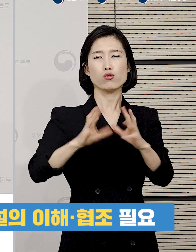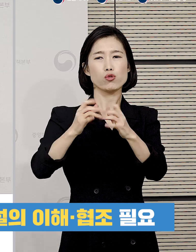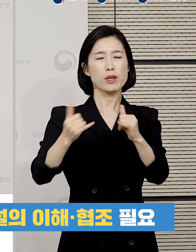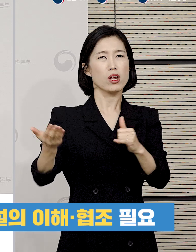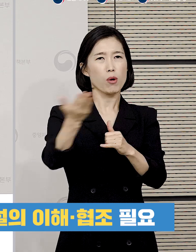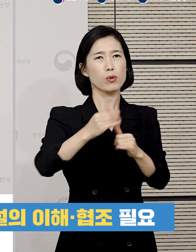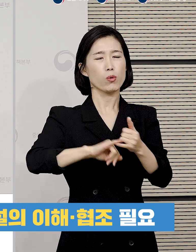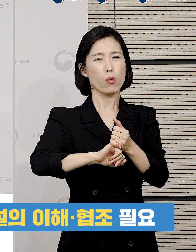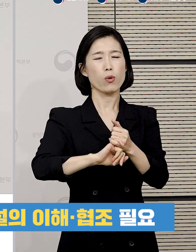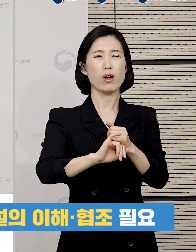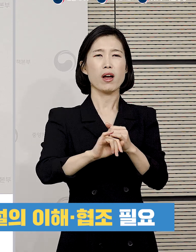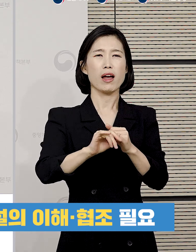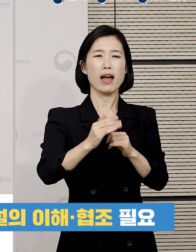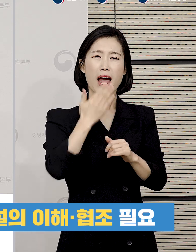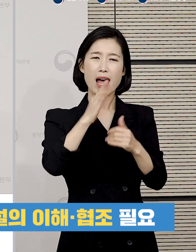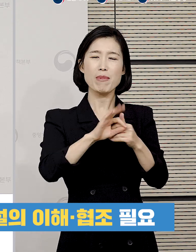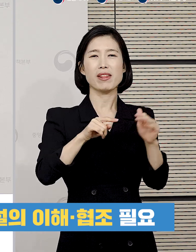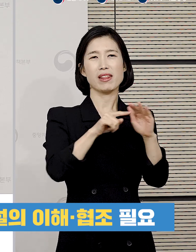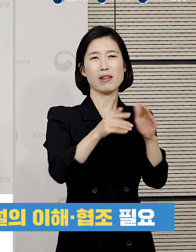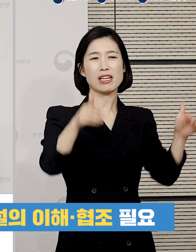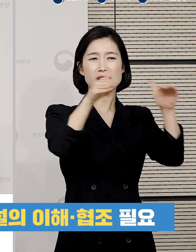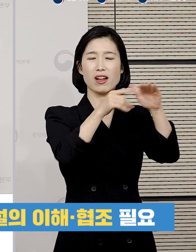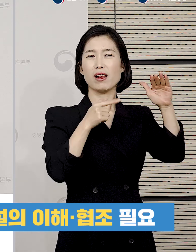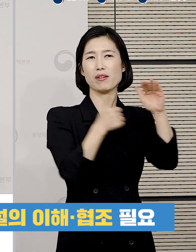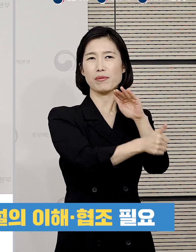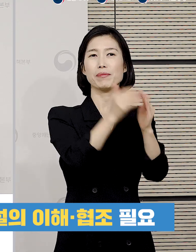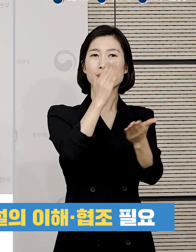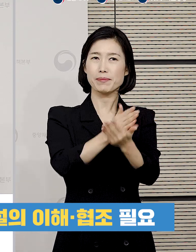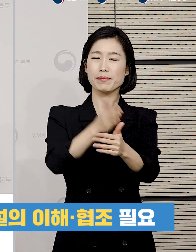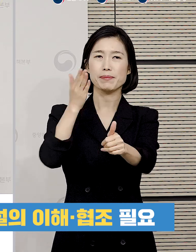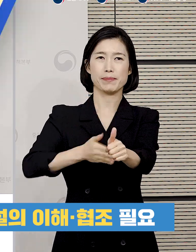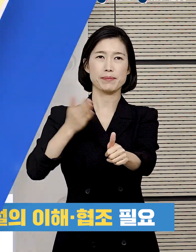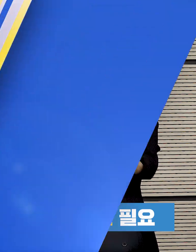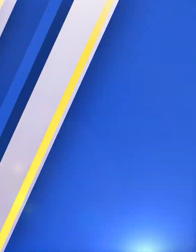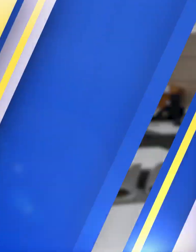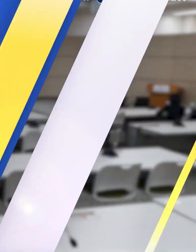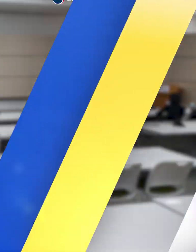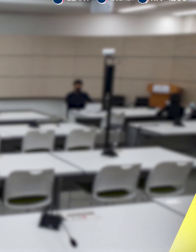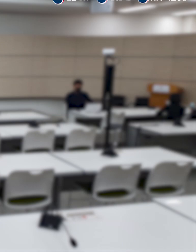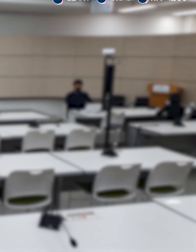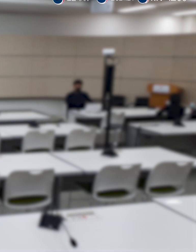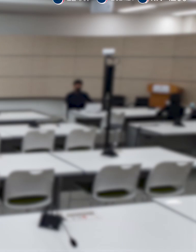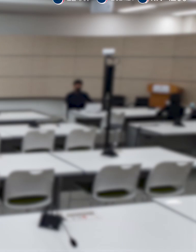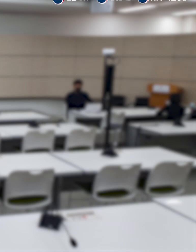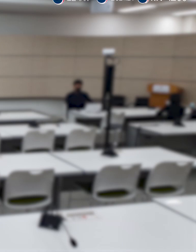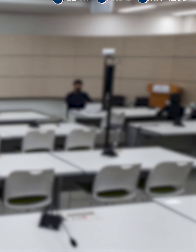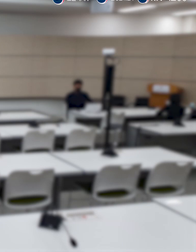국민들도 최대한 방문을 자제해 주실 것을 요청드립니다.